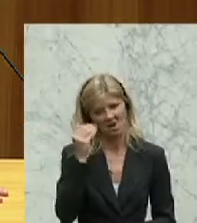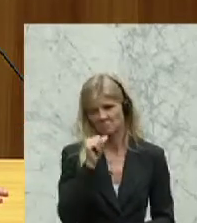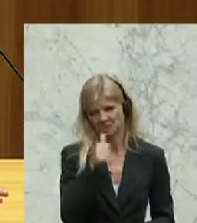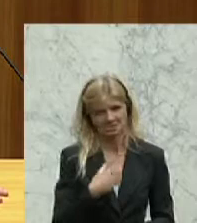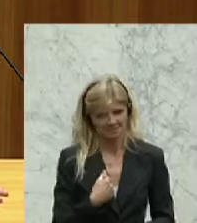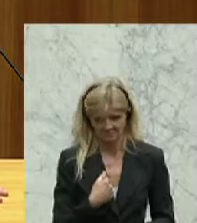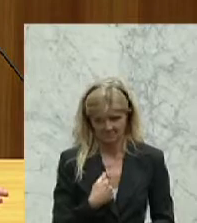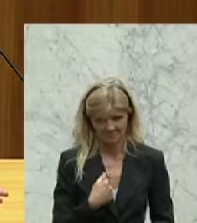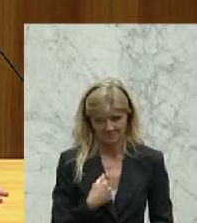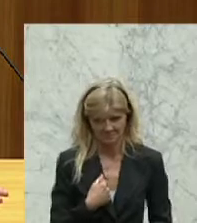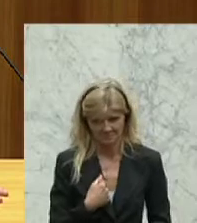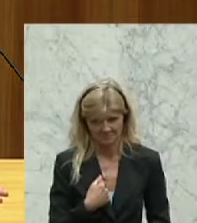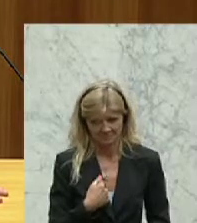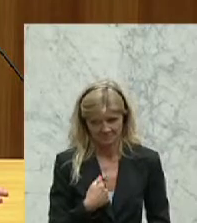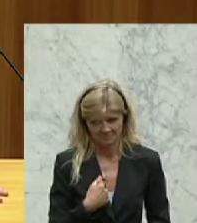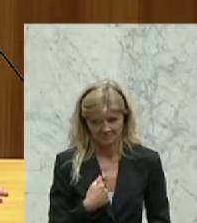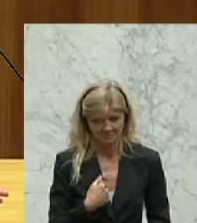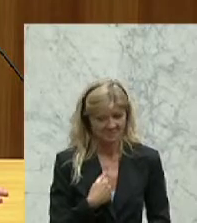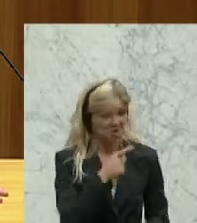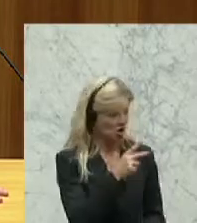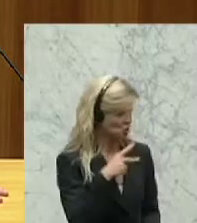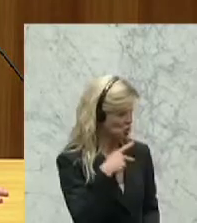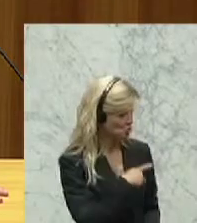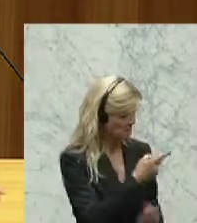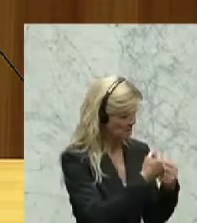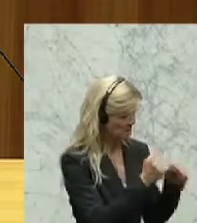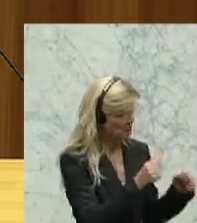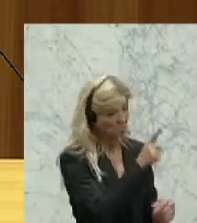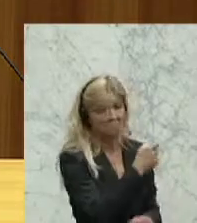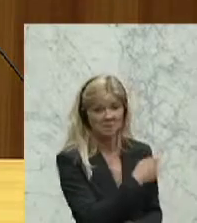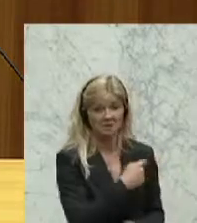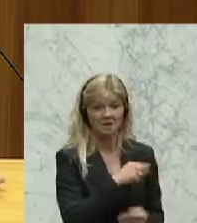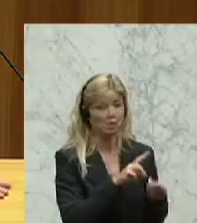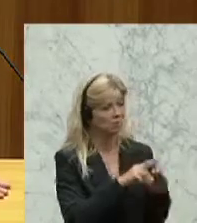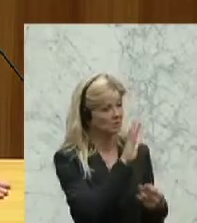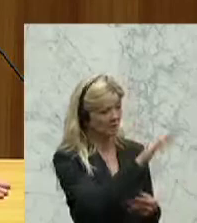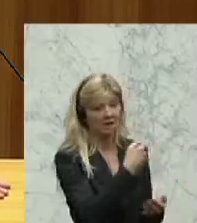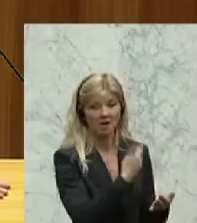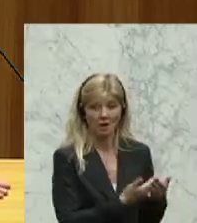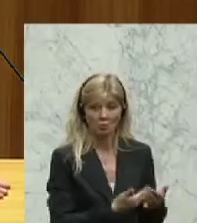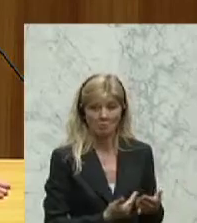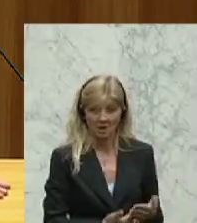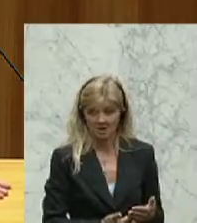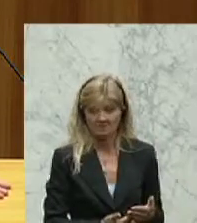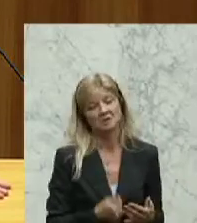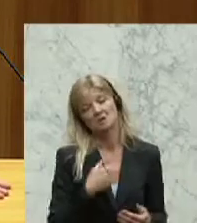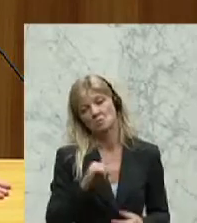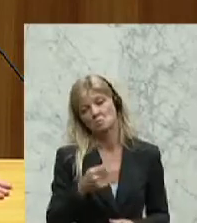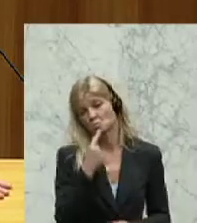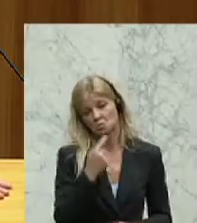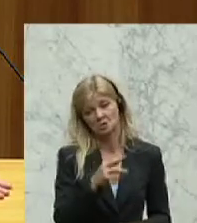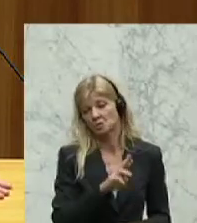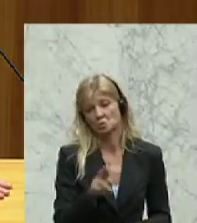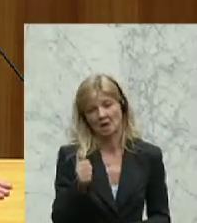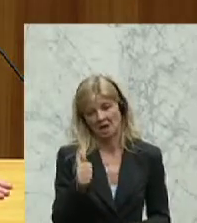anbelangt und ihre argumente carina eines sagen das beispiel frankreich zeigt ja mit klassenkampf ist eine